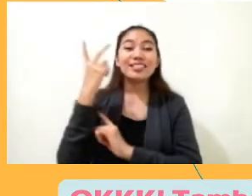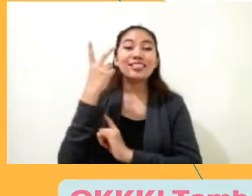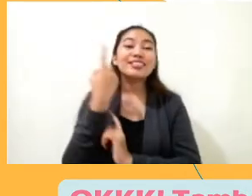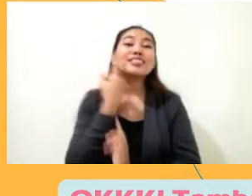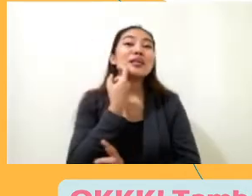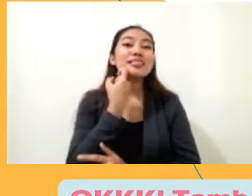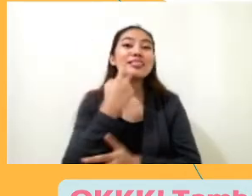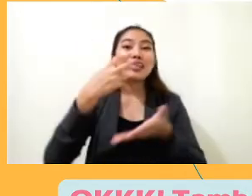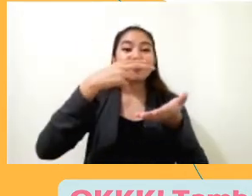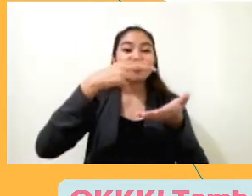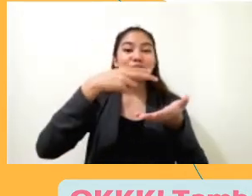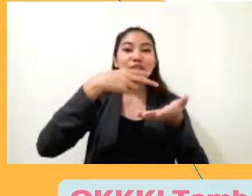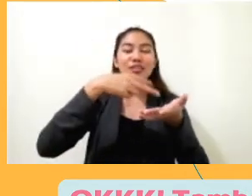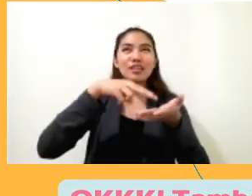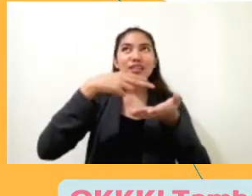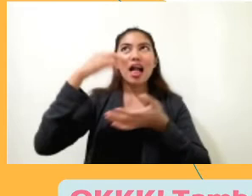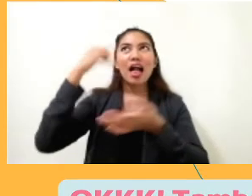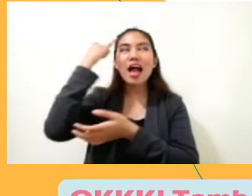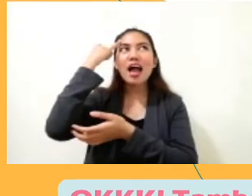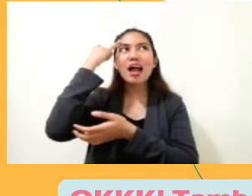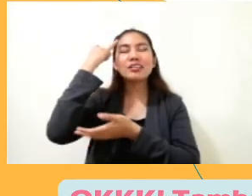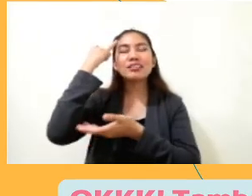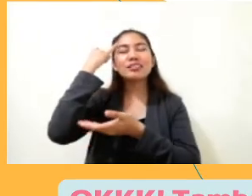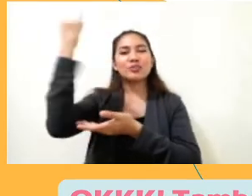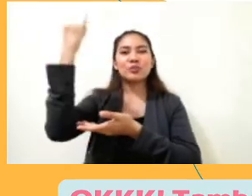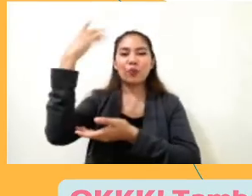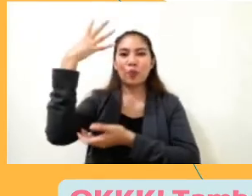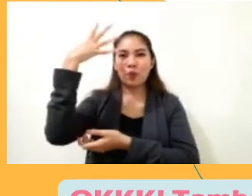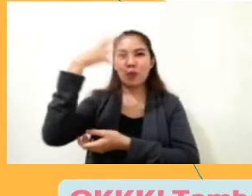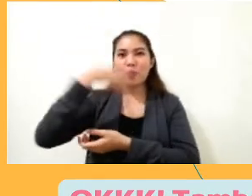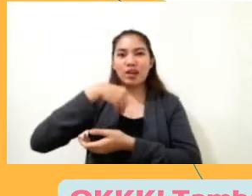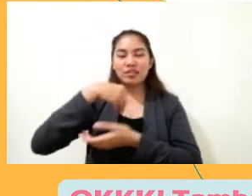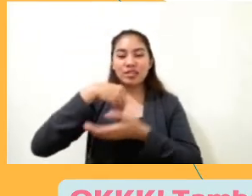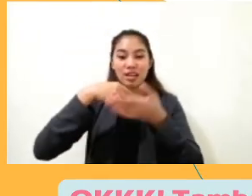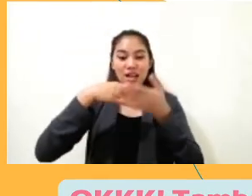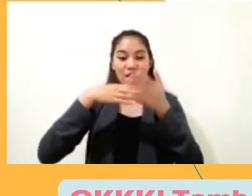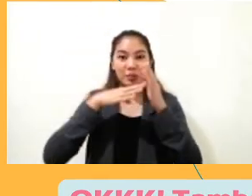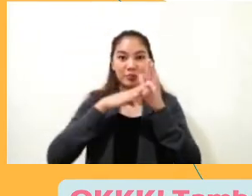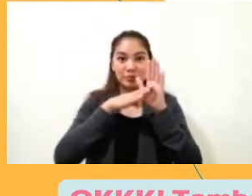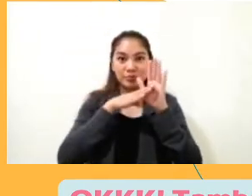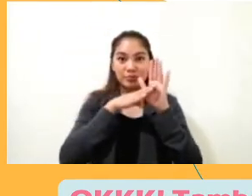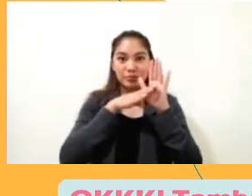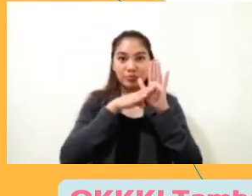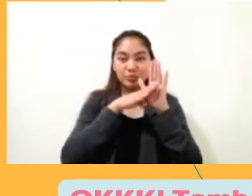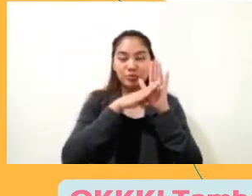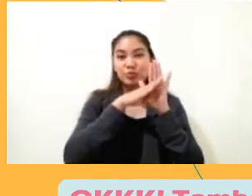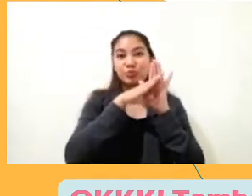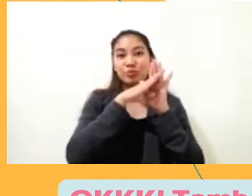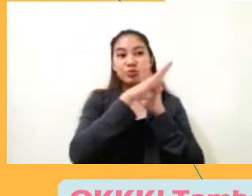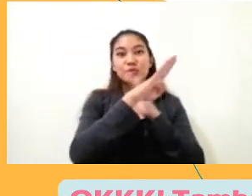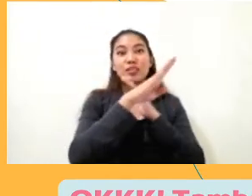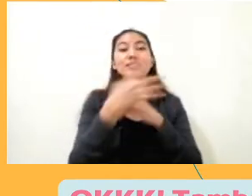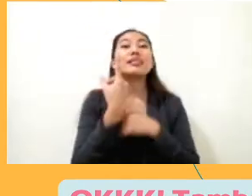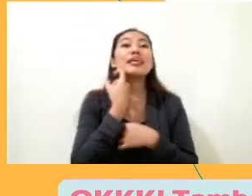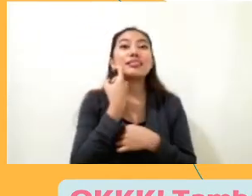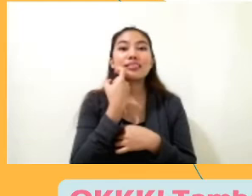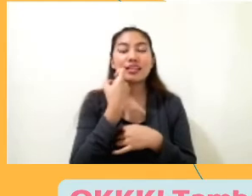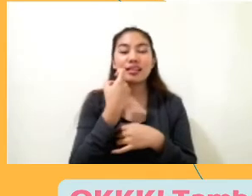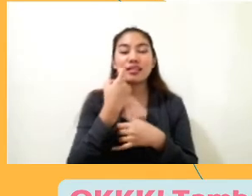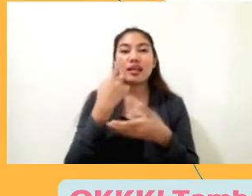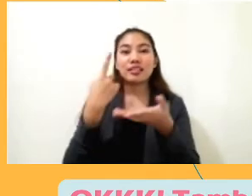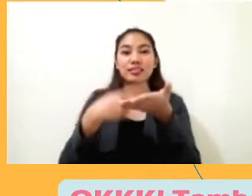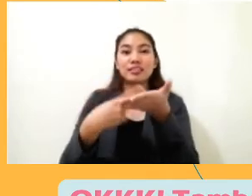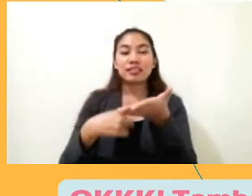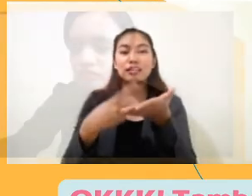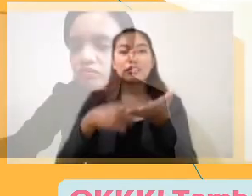na-physicalize yung idea ng pag-unlad. Yung bandang huli nga nung dinidiscuss ni Ate Kare kanina, binanggit niya